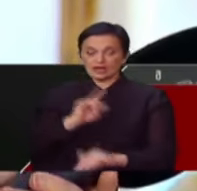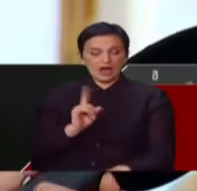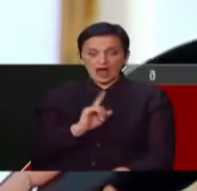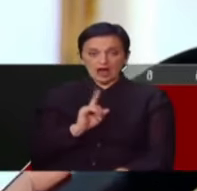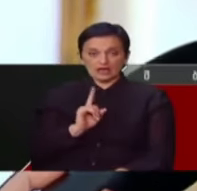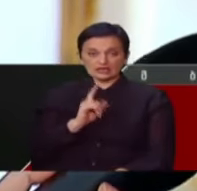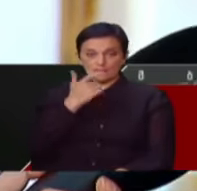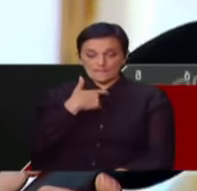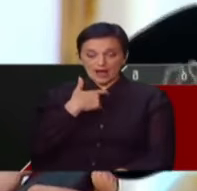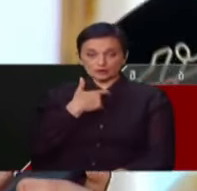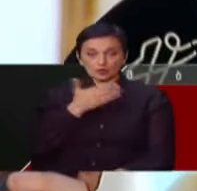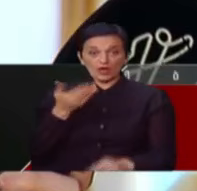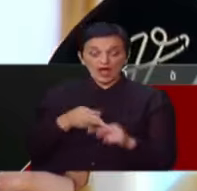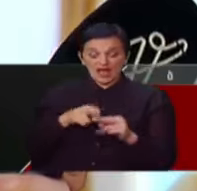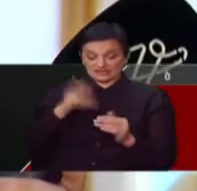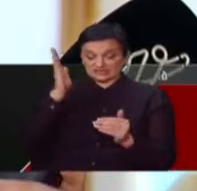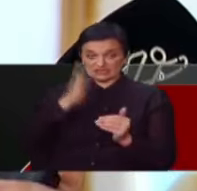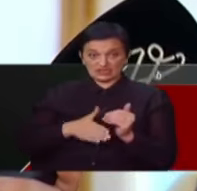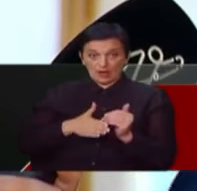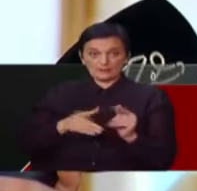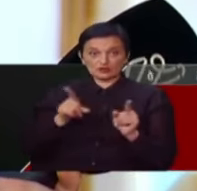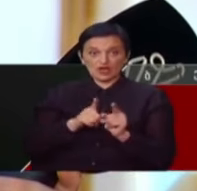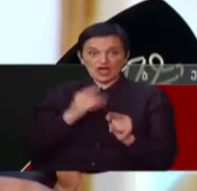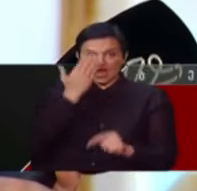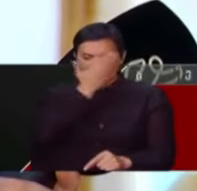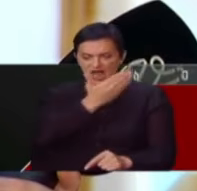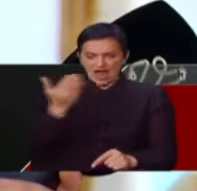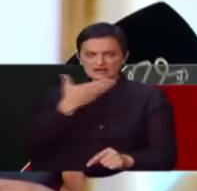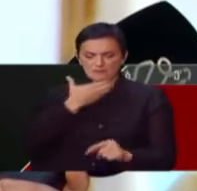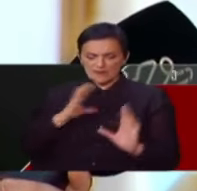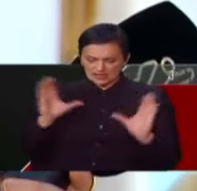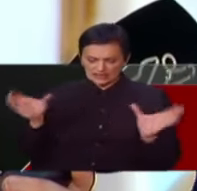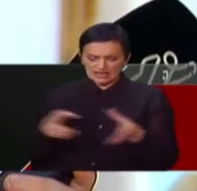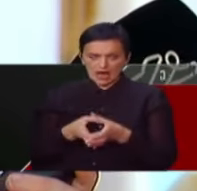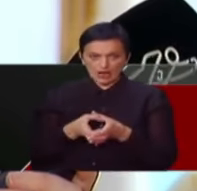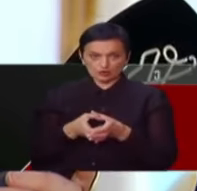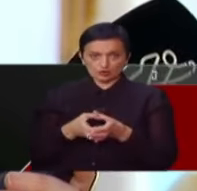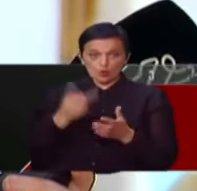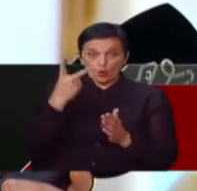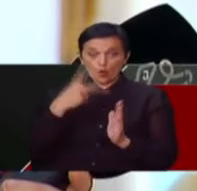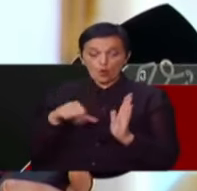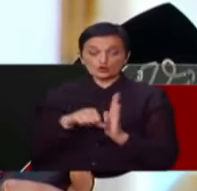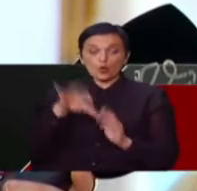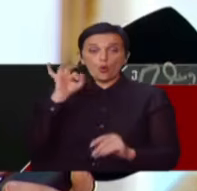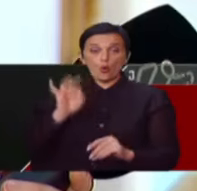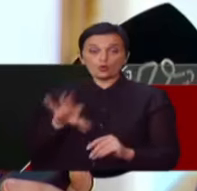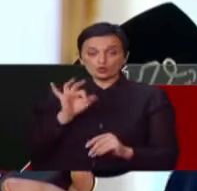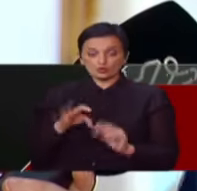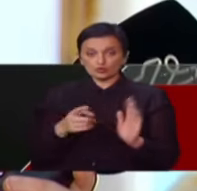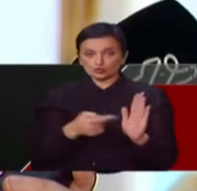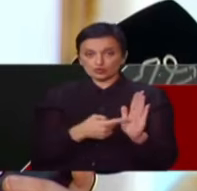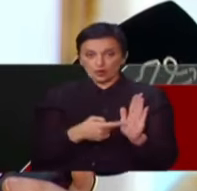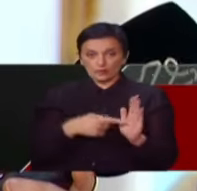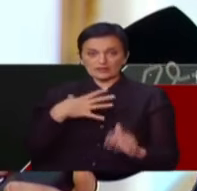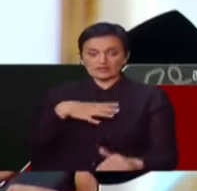ბატონებო, დამთავრდა ეს, როგორც არაზოს ისე ვართ ერი და ბერი გაერთიანებული, რომ 26 ოქტომბერს